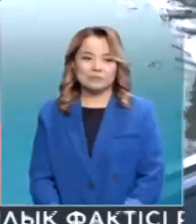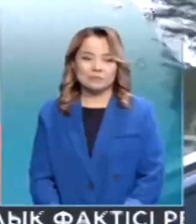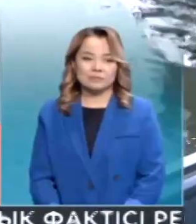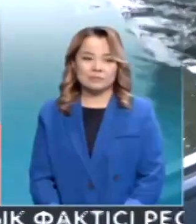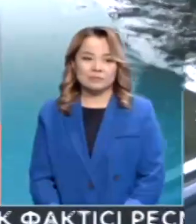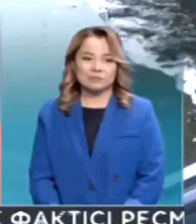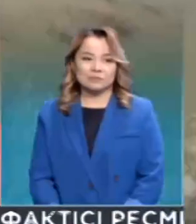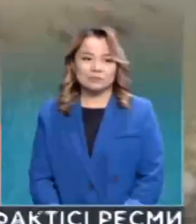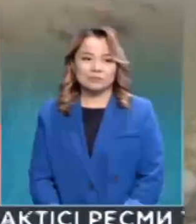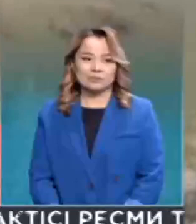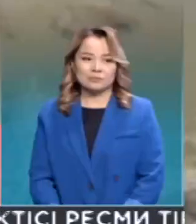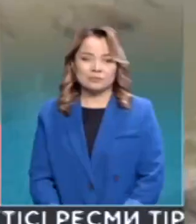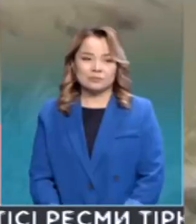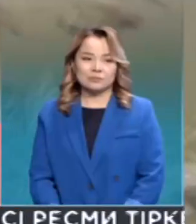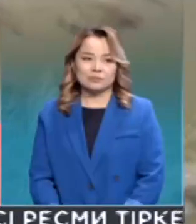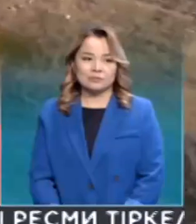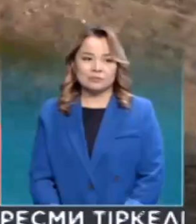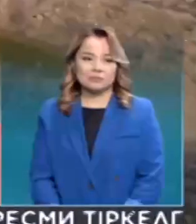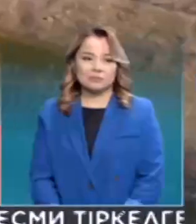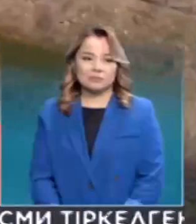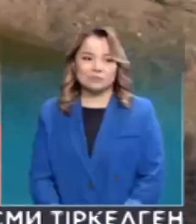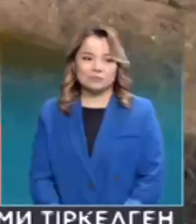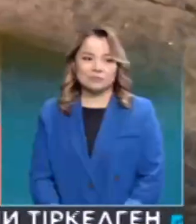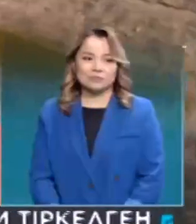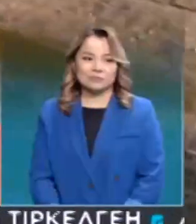Қайырбек, басқа жолмен жүрейік, ары қарай өте алмаймыз.